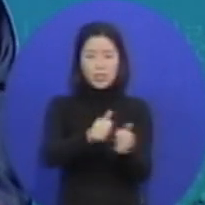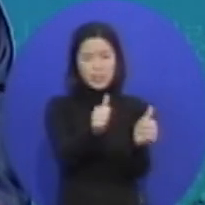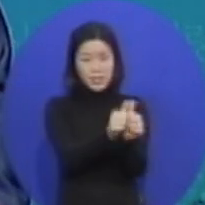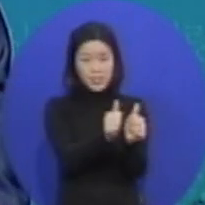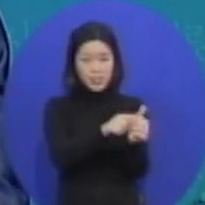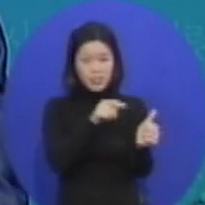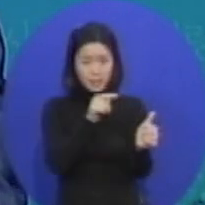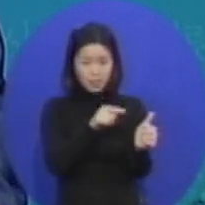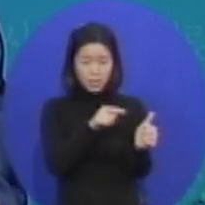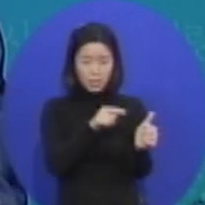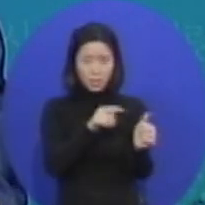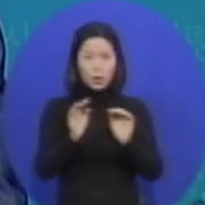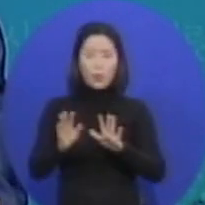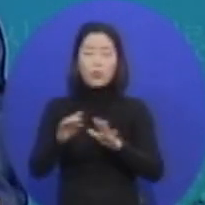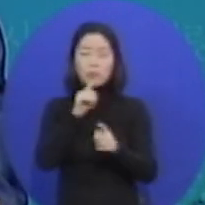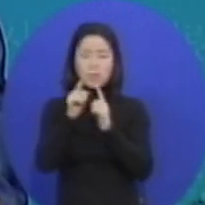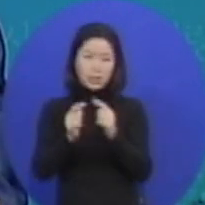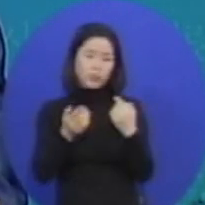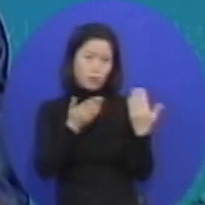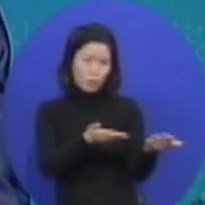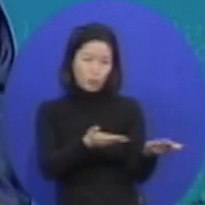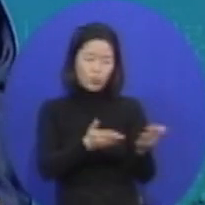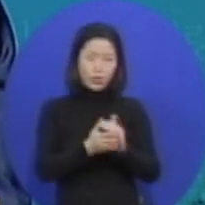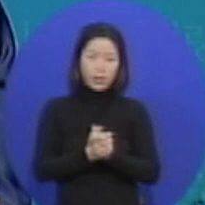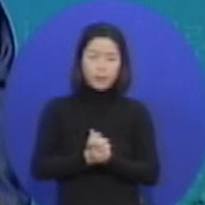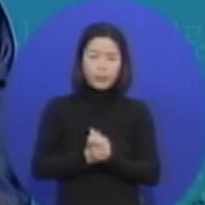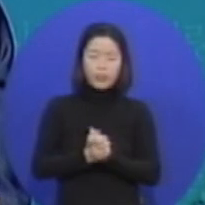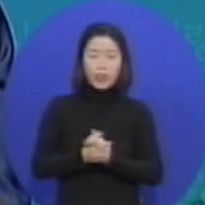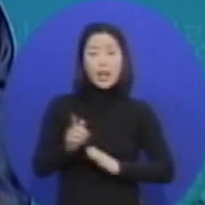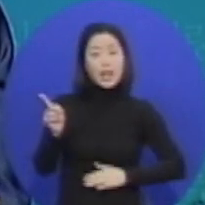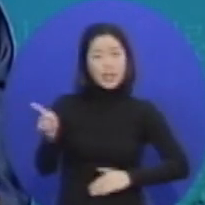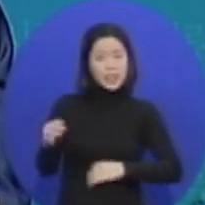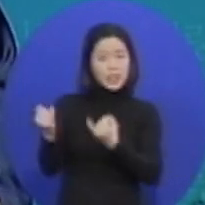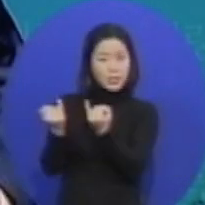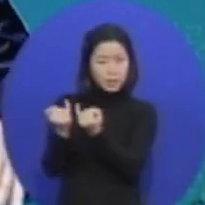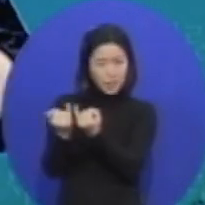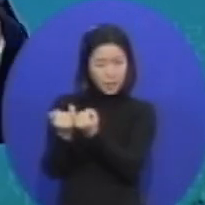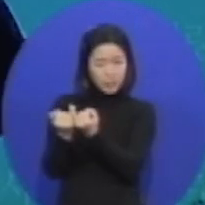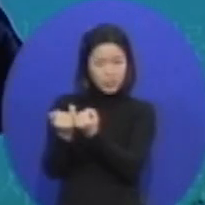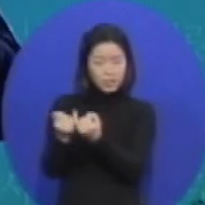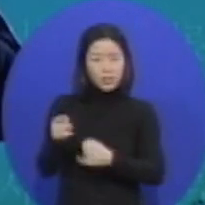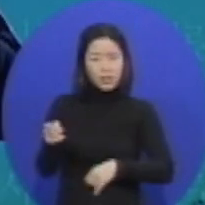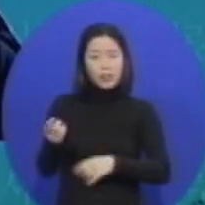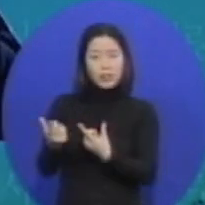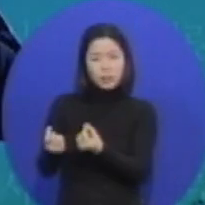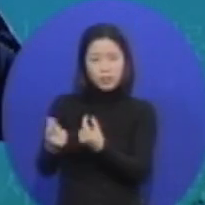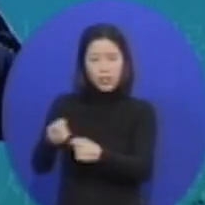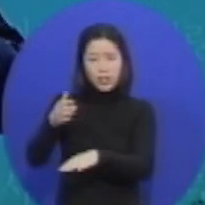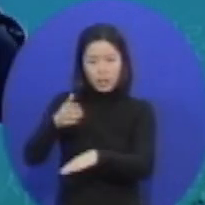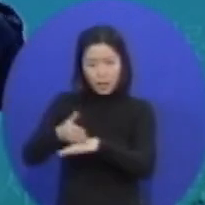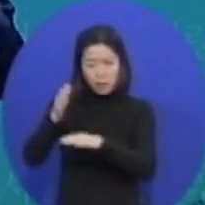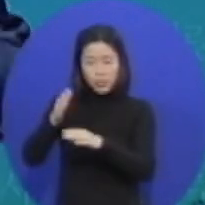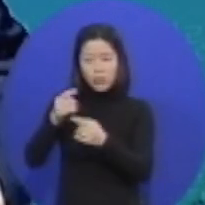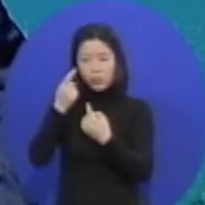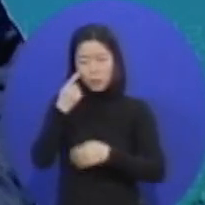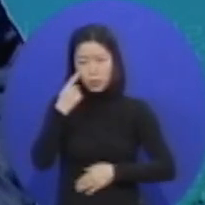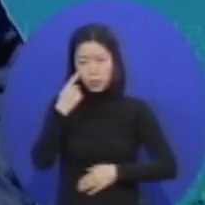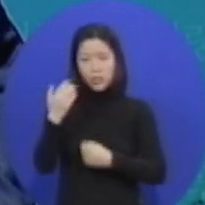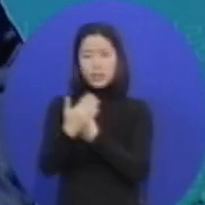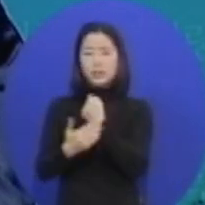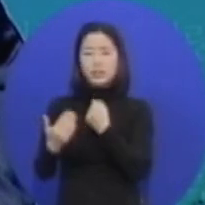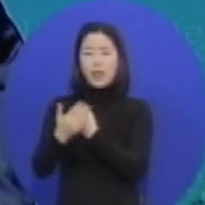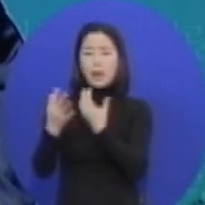오늘 이 말씀을 하시는 거예요 에 이어 이는 그렇게 감사하는 걸 보니 은혜를 많이